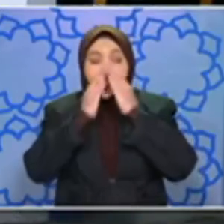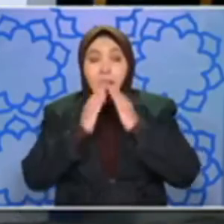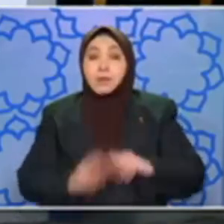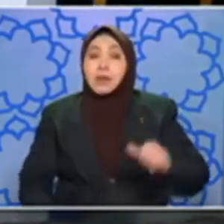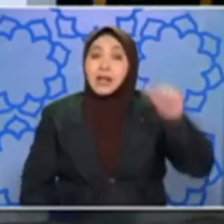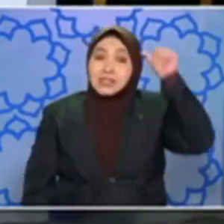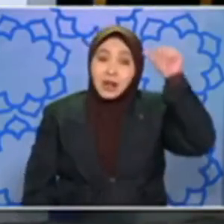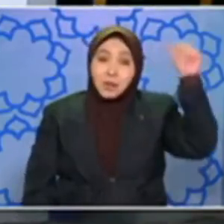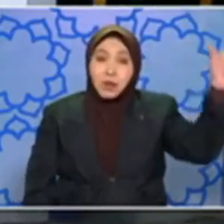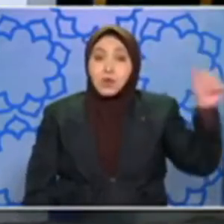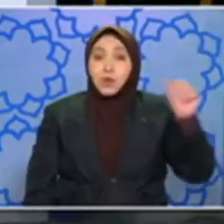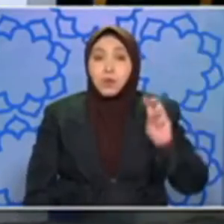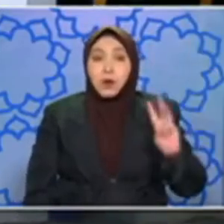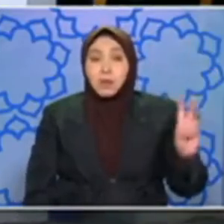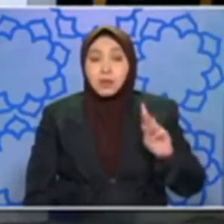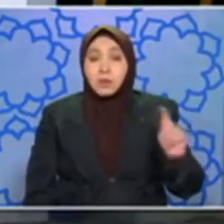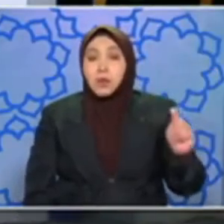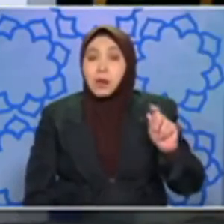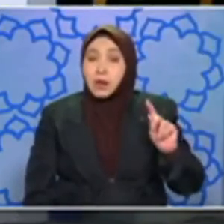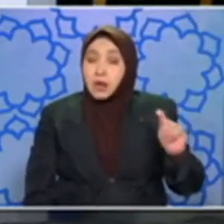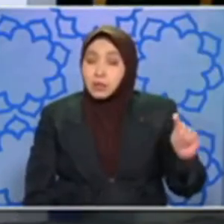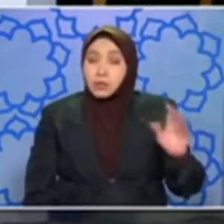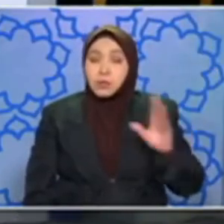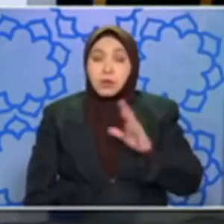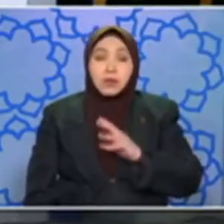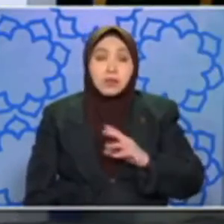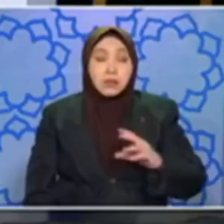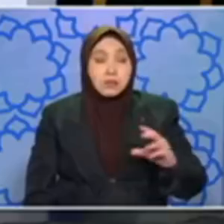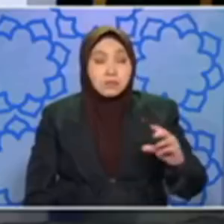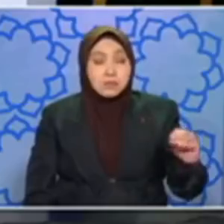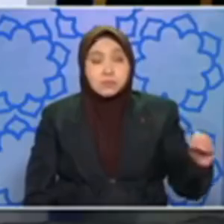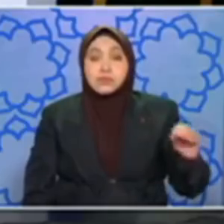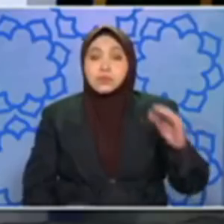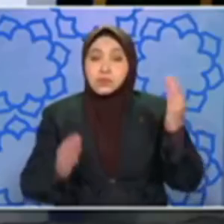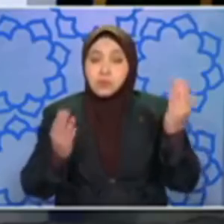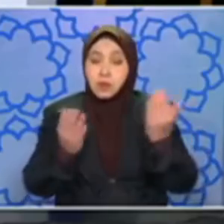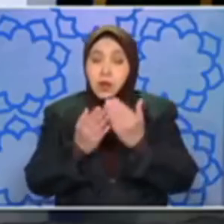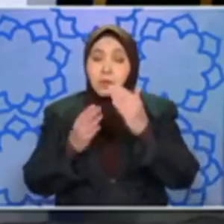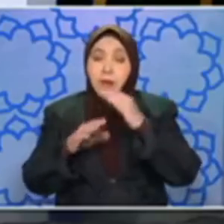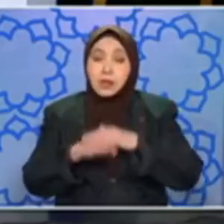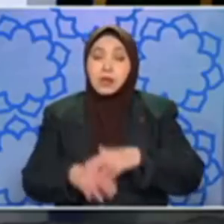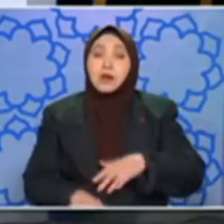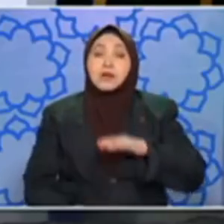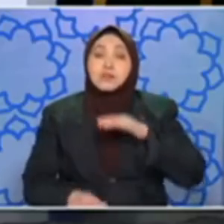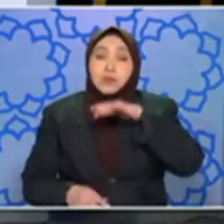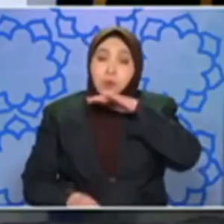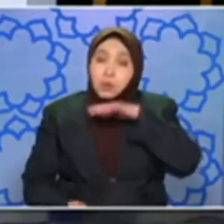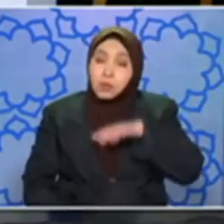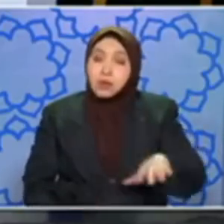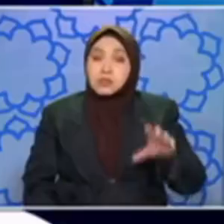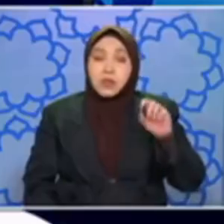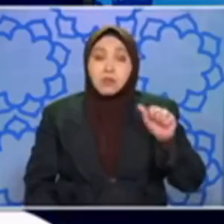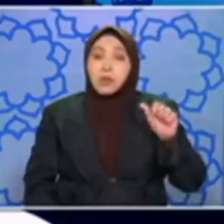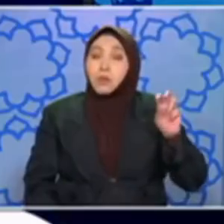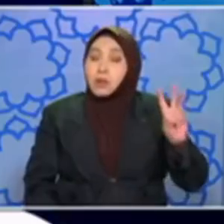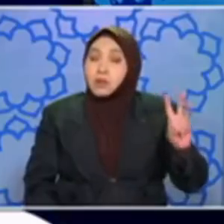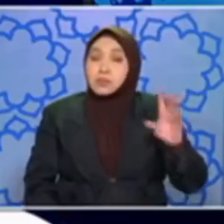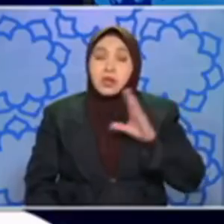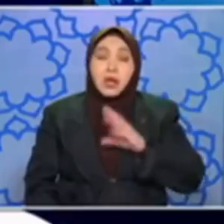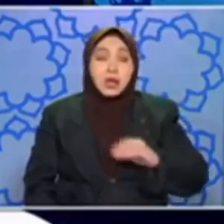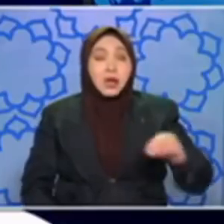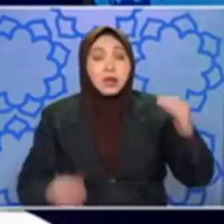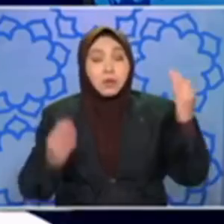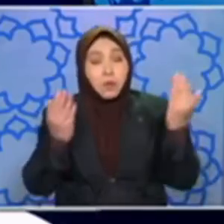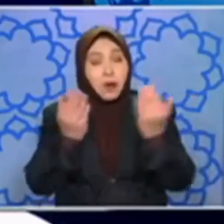Assalamualaikum warahmatullahi wabarakatuh. Alhamdulillah wassalatu wassalamu ala Rasulillah wa ala alihi wa man wala syada la ilaha illallah syadana Muhammadan abduhu wa rasuluhu. Allahumma salli ala